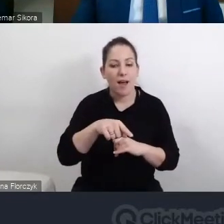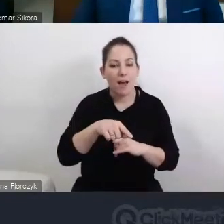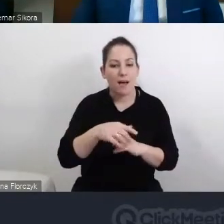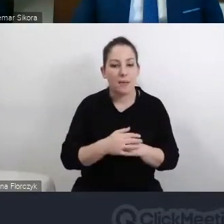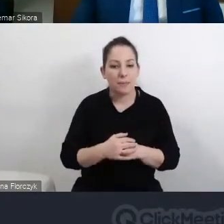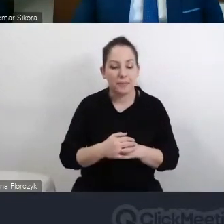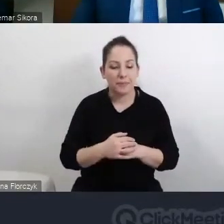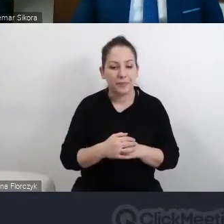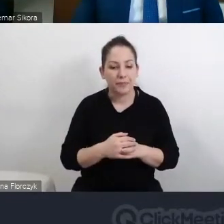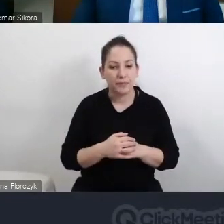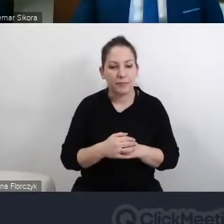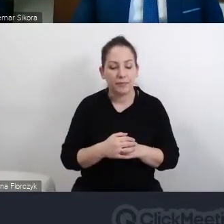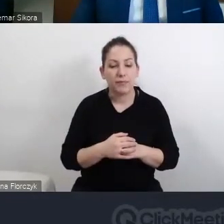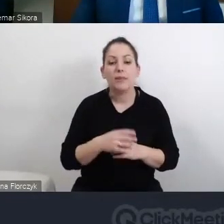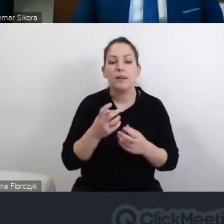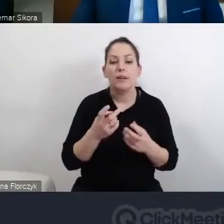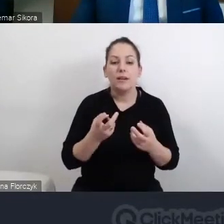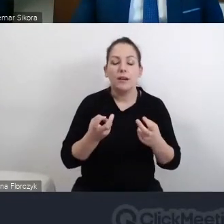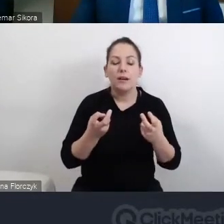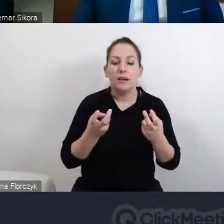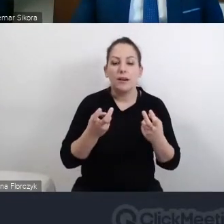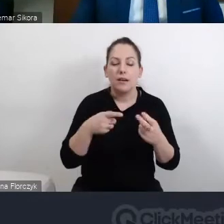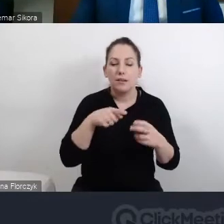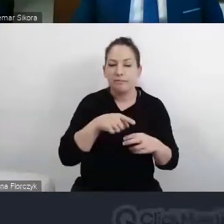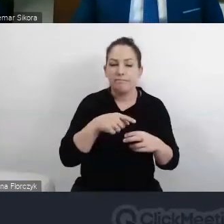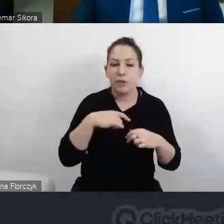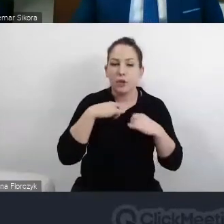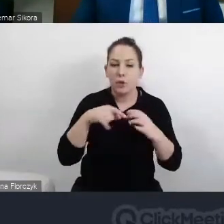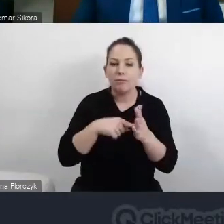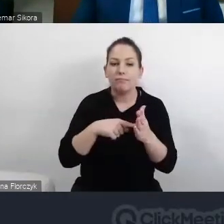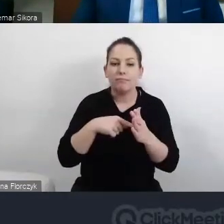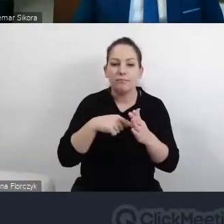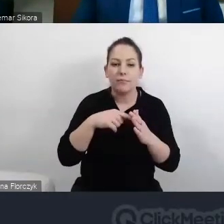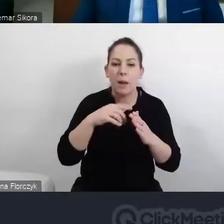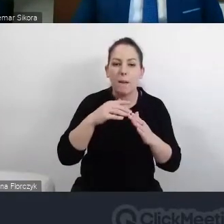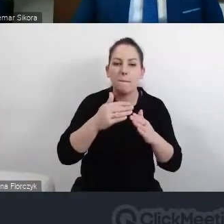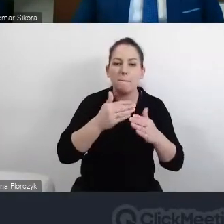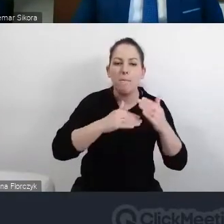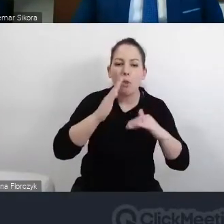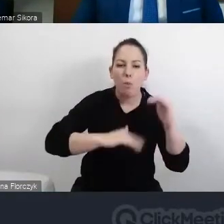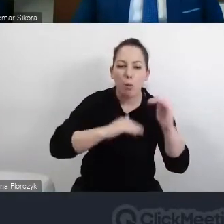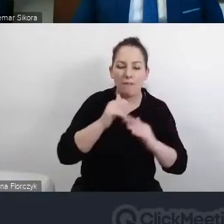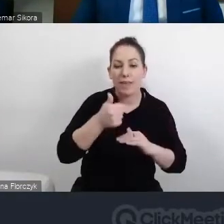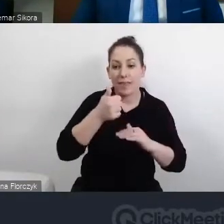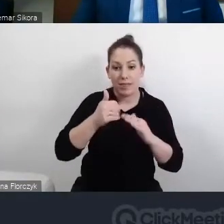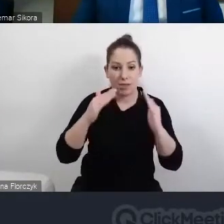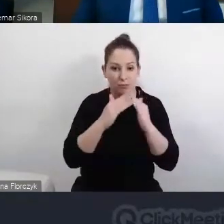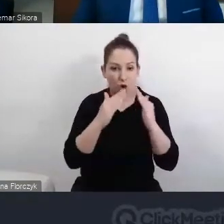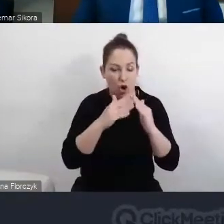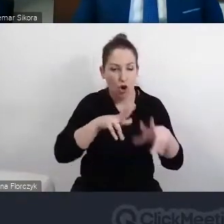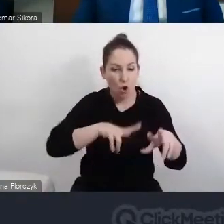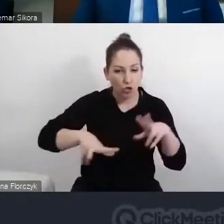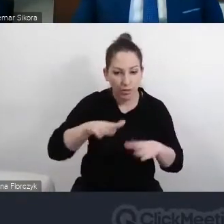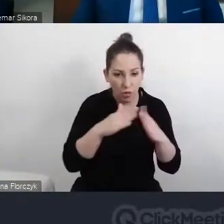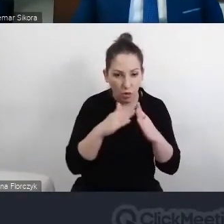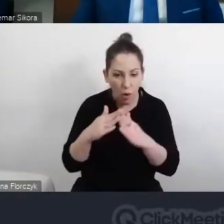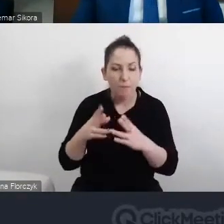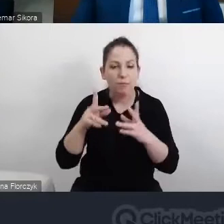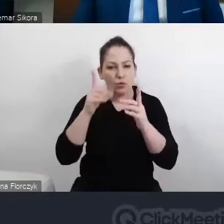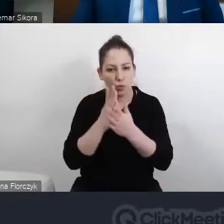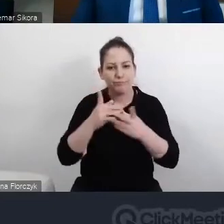w stworzeniu bazy pod budownictwo, czy to jednorodzinne, tu już zostały